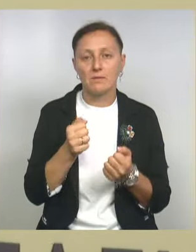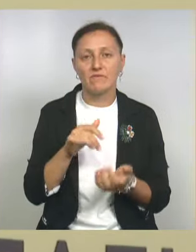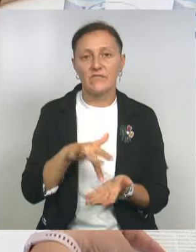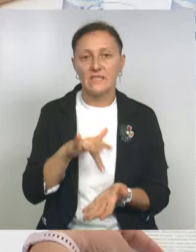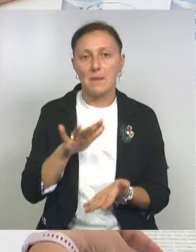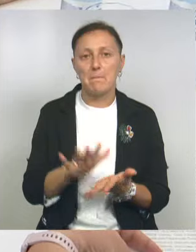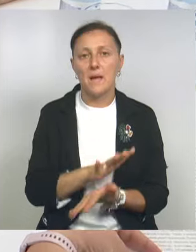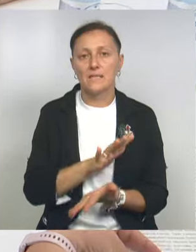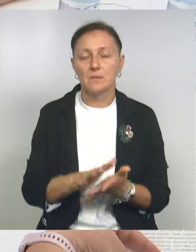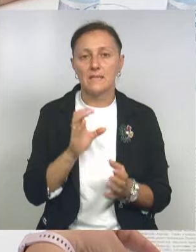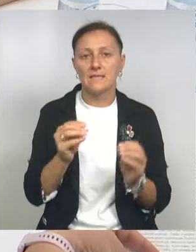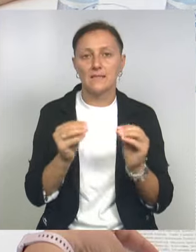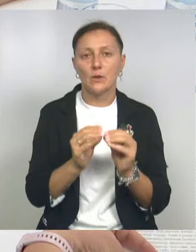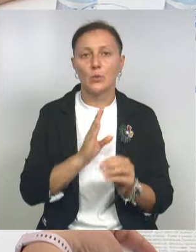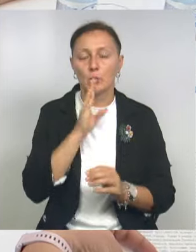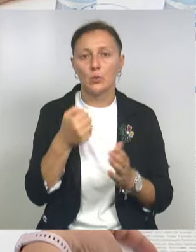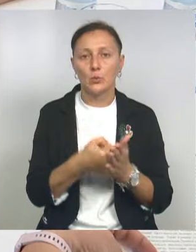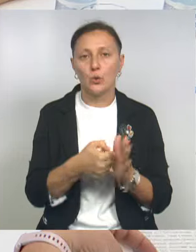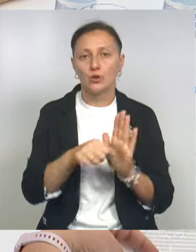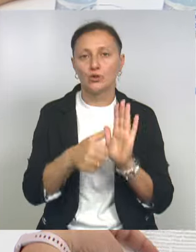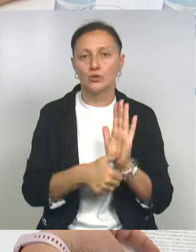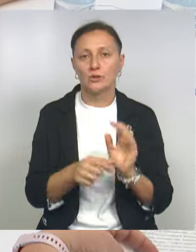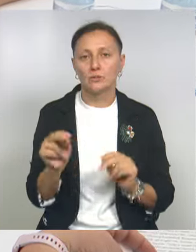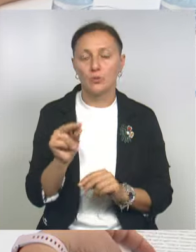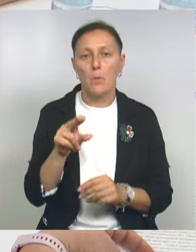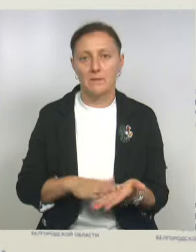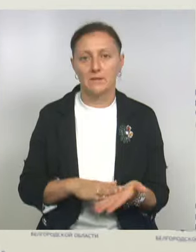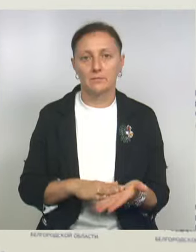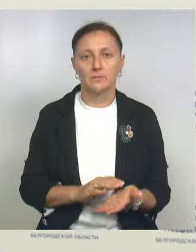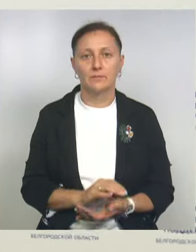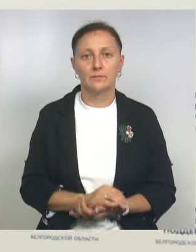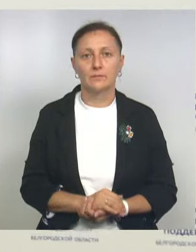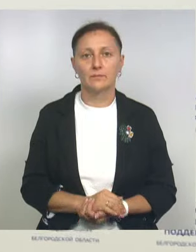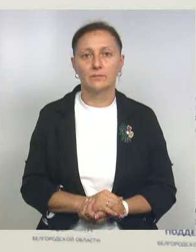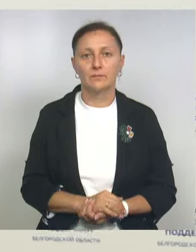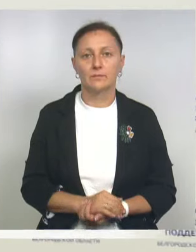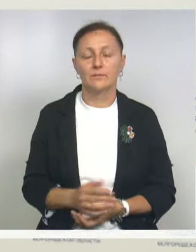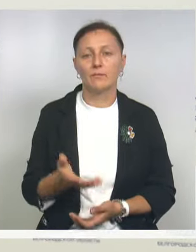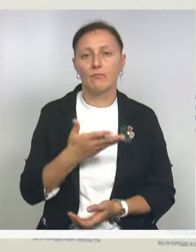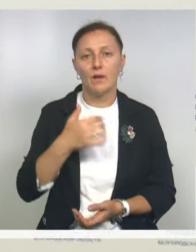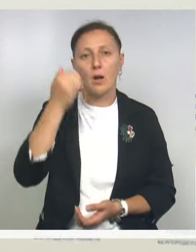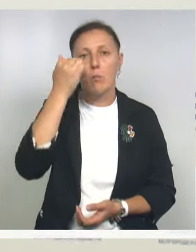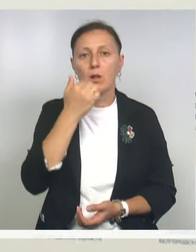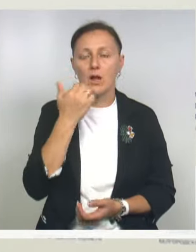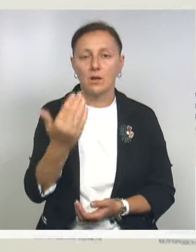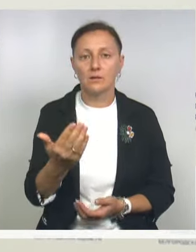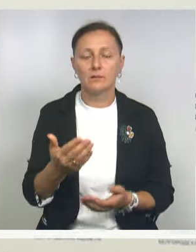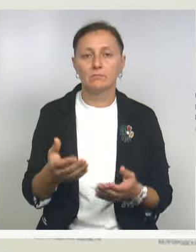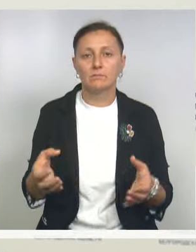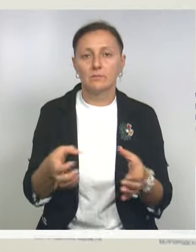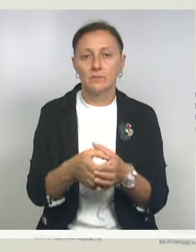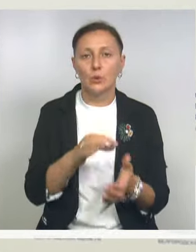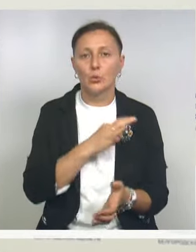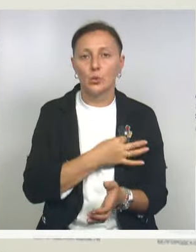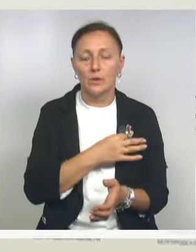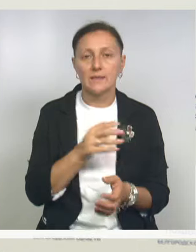помощи будут с 10 утра до 16В по предварительной записи мы благодарны ассоциации юристов России за то